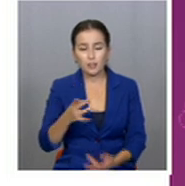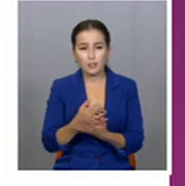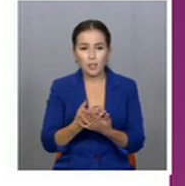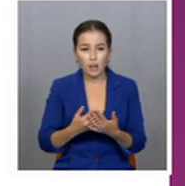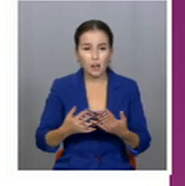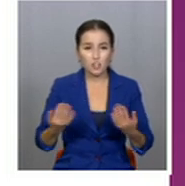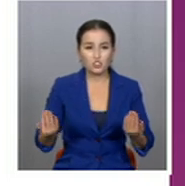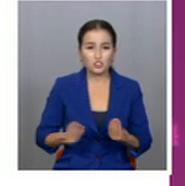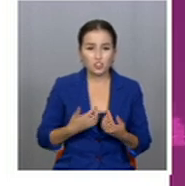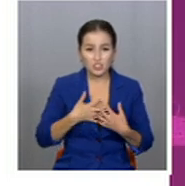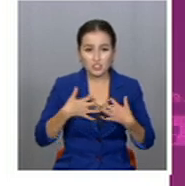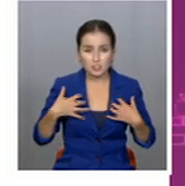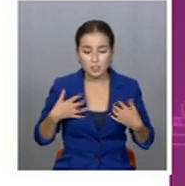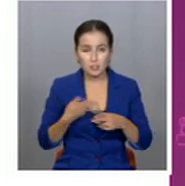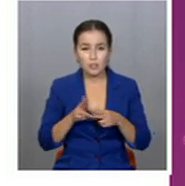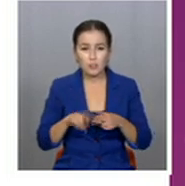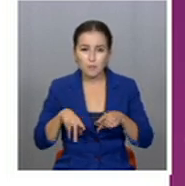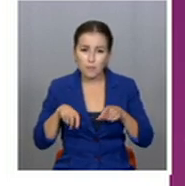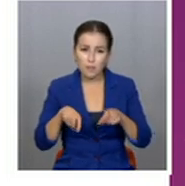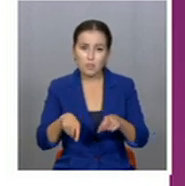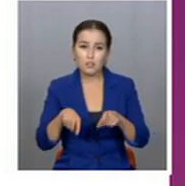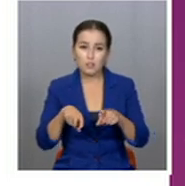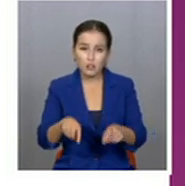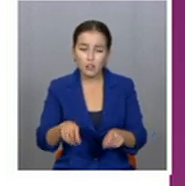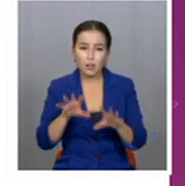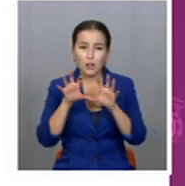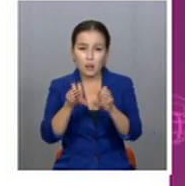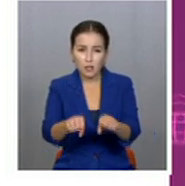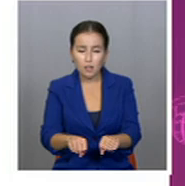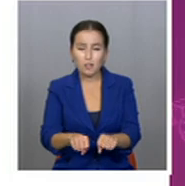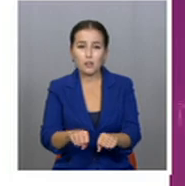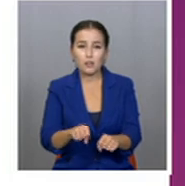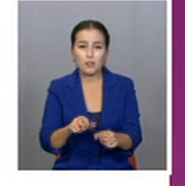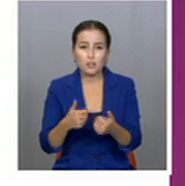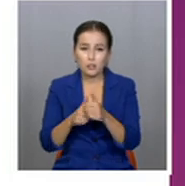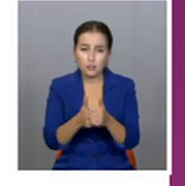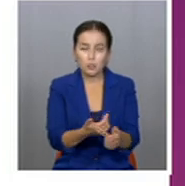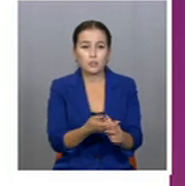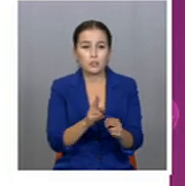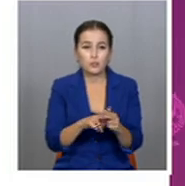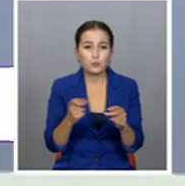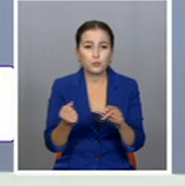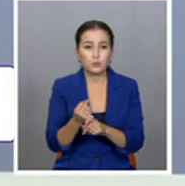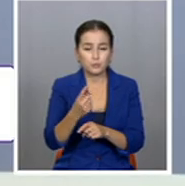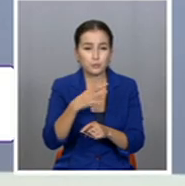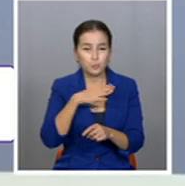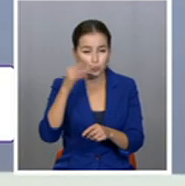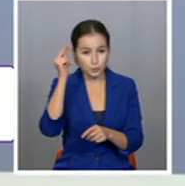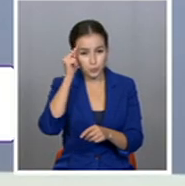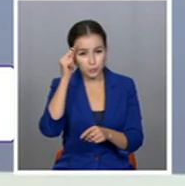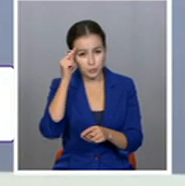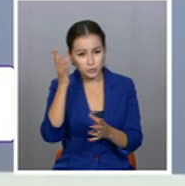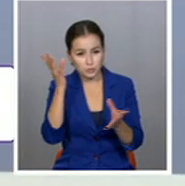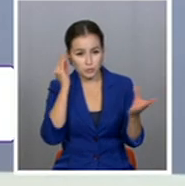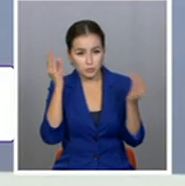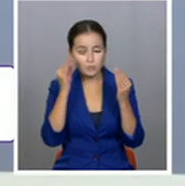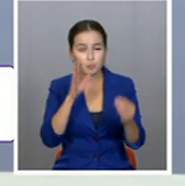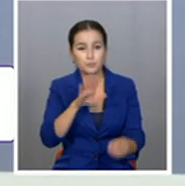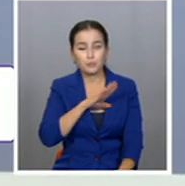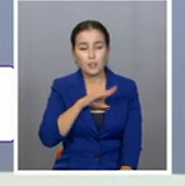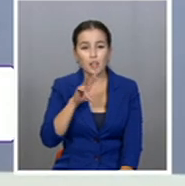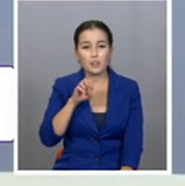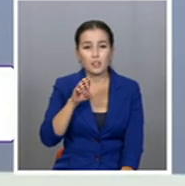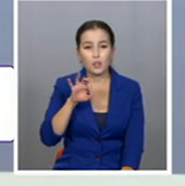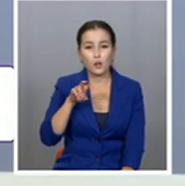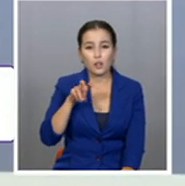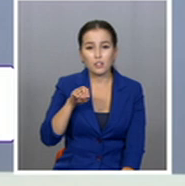аңдарды қуып, қаумалап, аңду әдісі сақталып қалды. Неолит дәуірінде тас